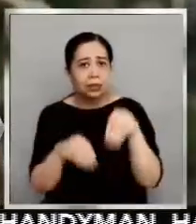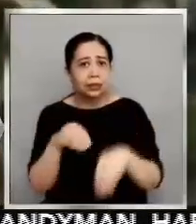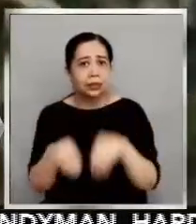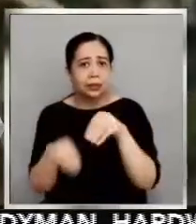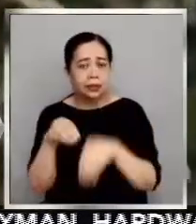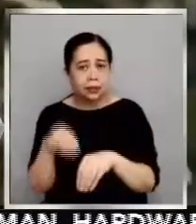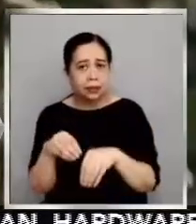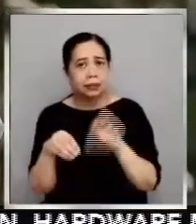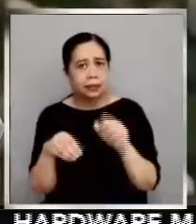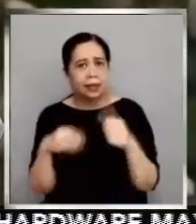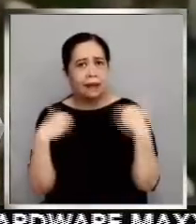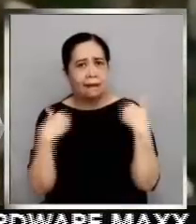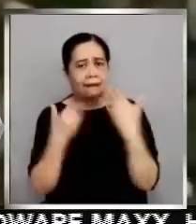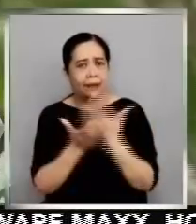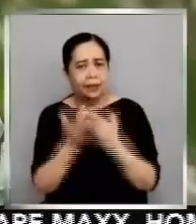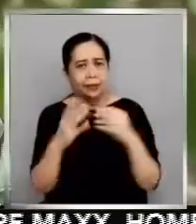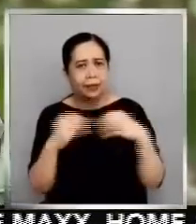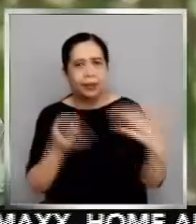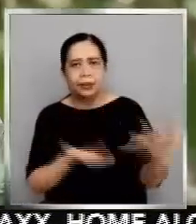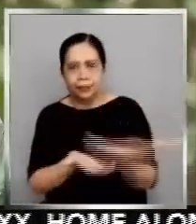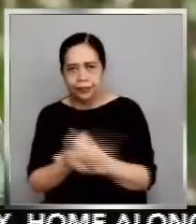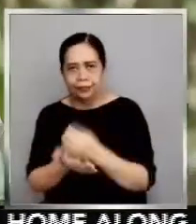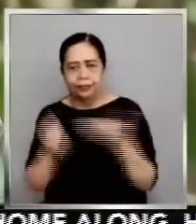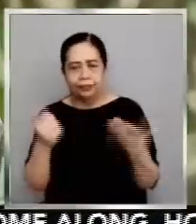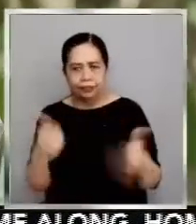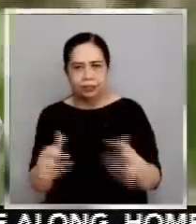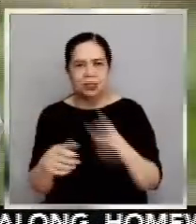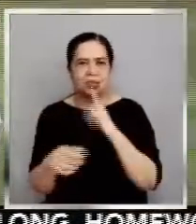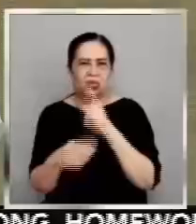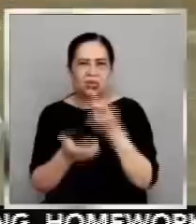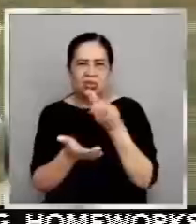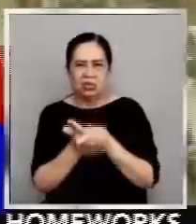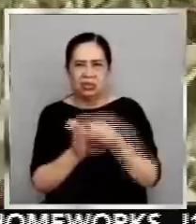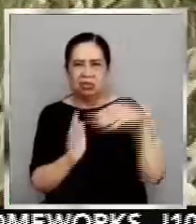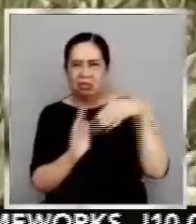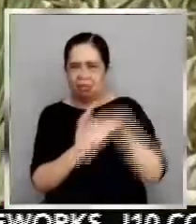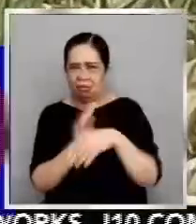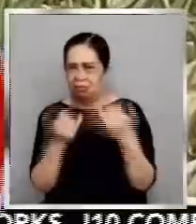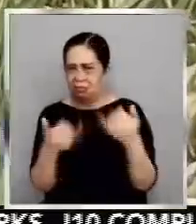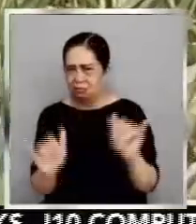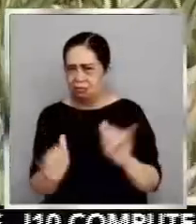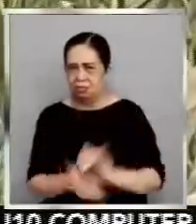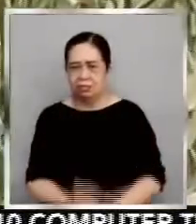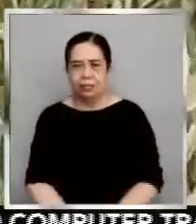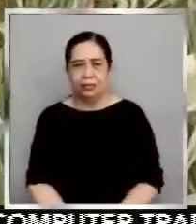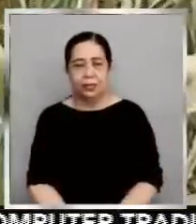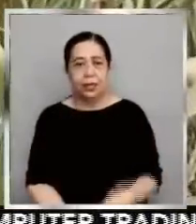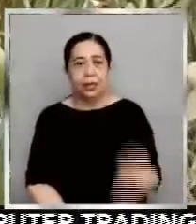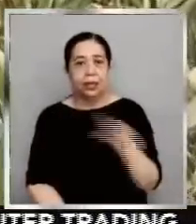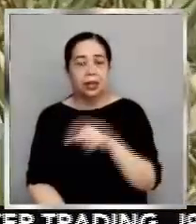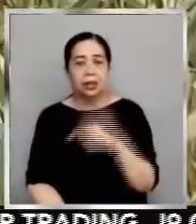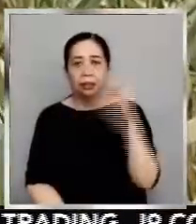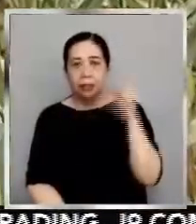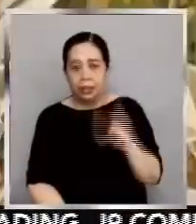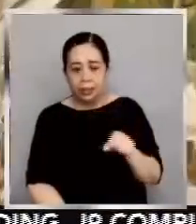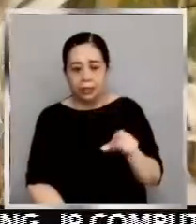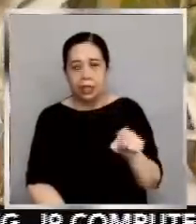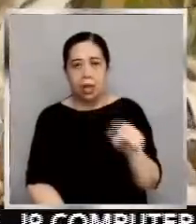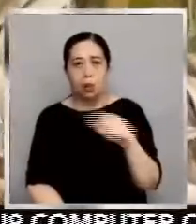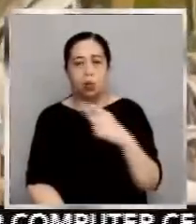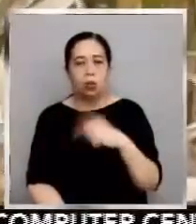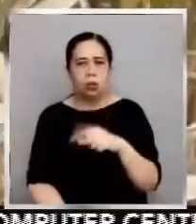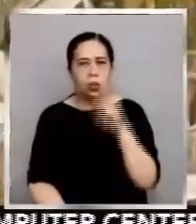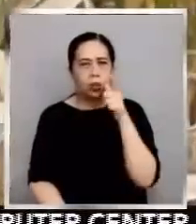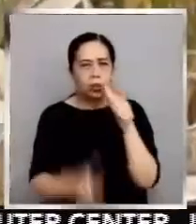may ilang talong namang naani, tiyak na raw na lugi pa rin sila. Sa Ampatuan, Maguindanao, akalain mo ang anihan ng